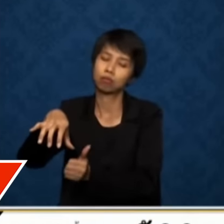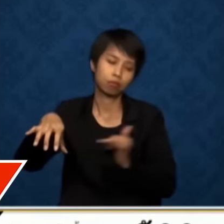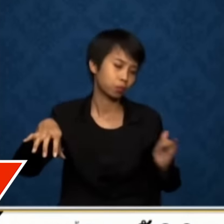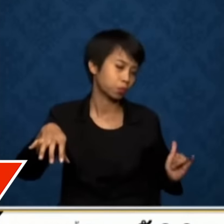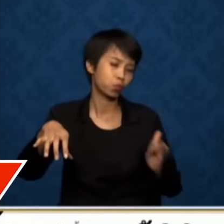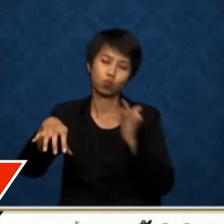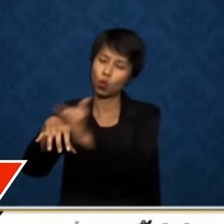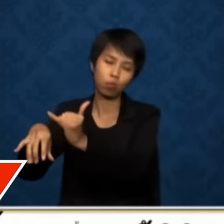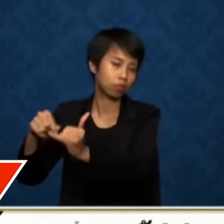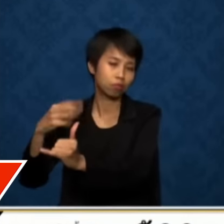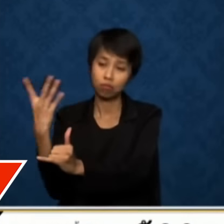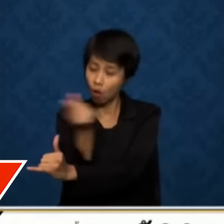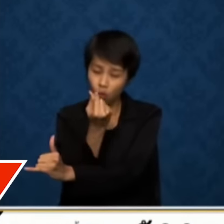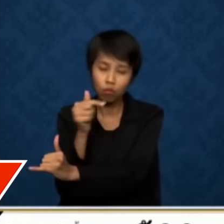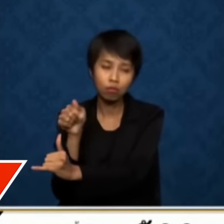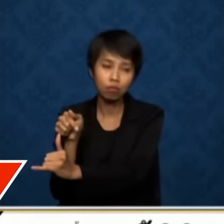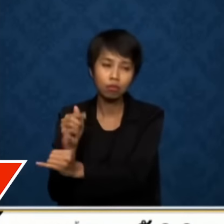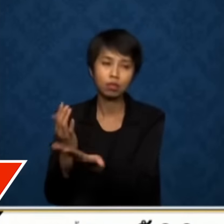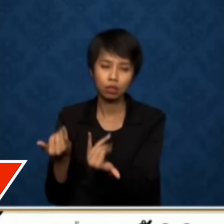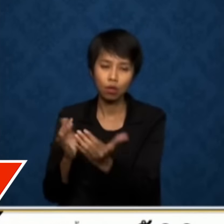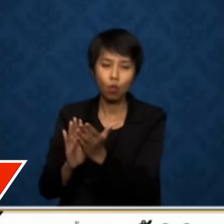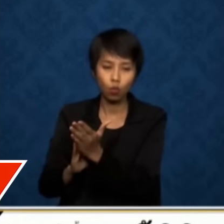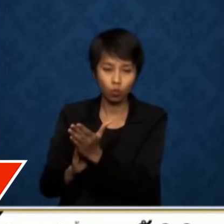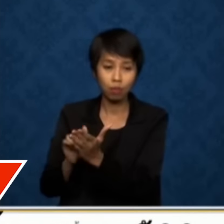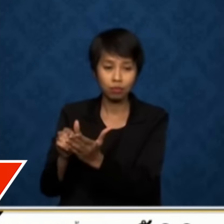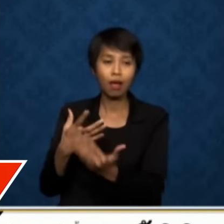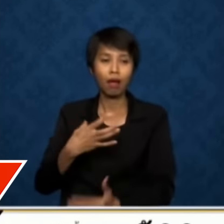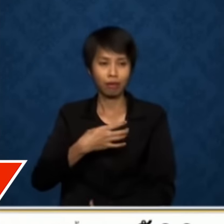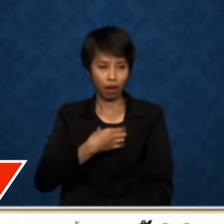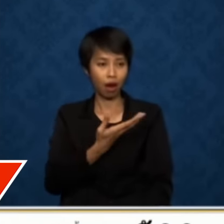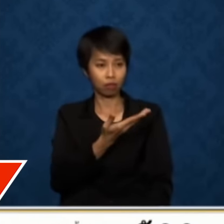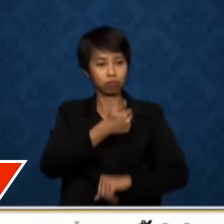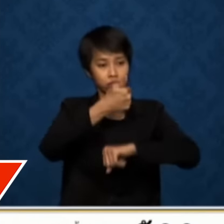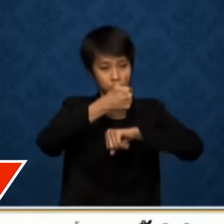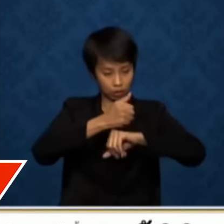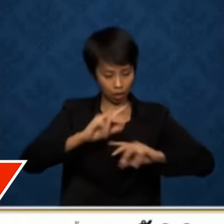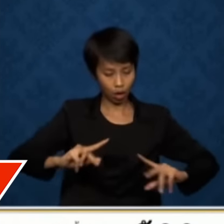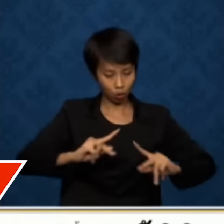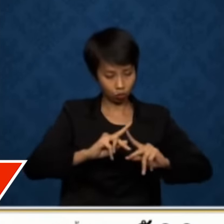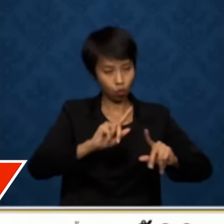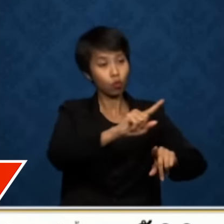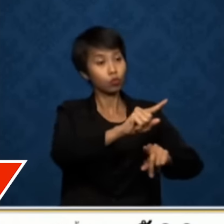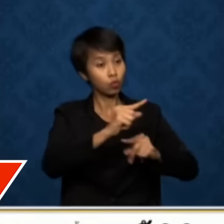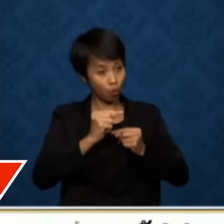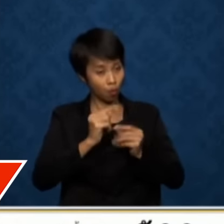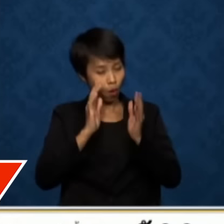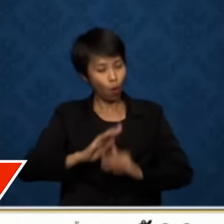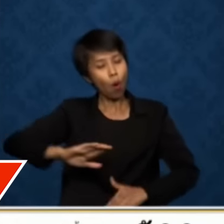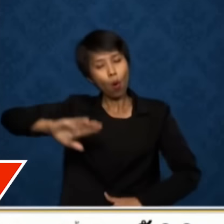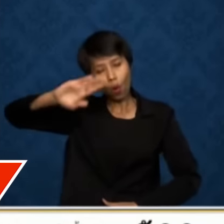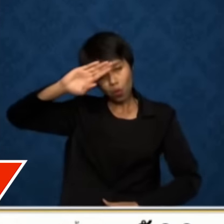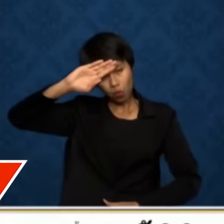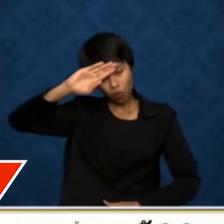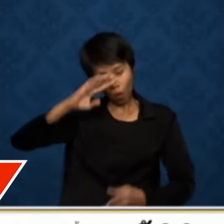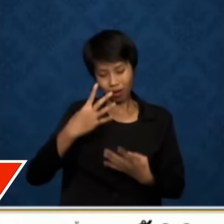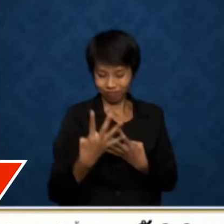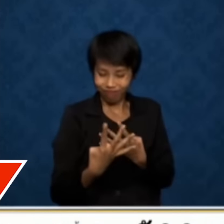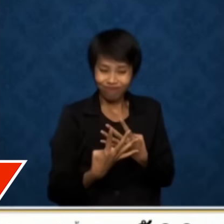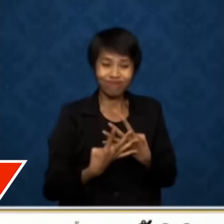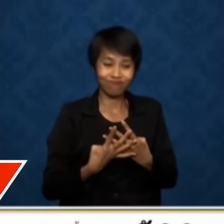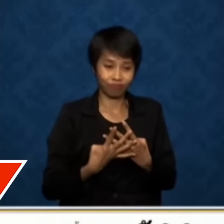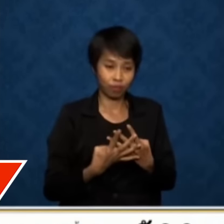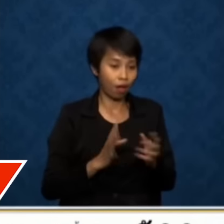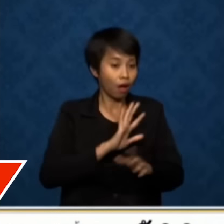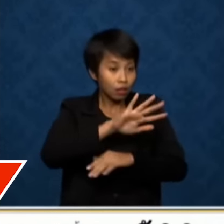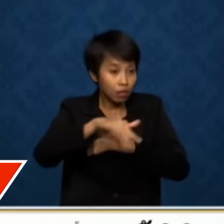อันนี้ต้องชื่นชมและผมอยากให้ท่านรัฐมนตรีเนี่ยช่วยตอบด้วยว่าผู้ป่วยที่เป็นผู้ต้องขังทุกๆคนจ